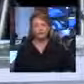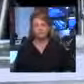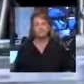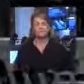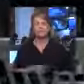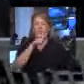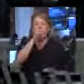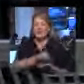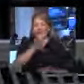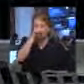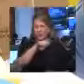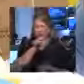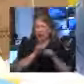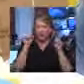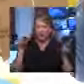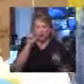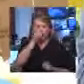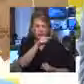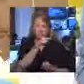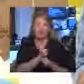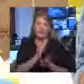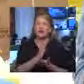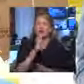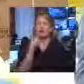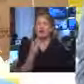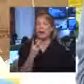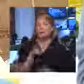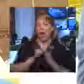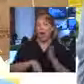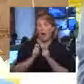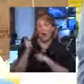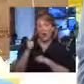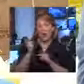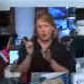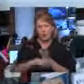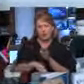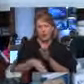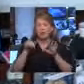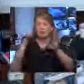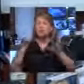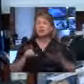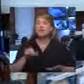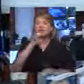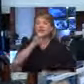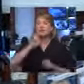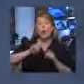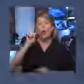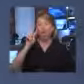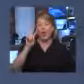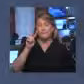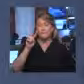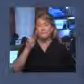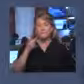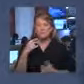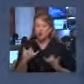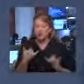בבית הדפוס הזה באשקלון, מאיר נמצא כבר שנתיים. הארנונה שהוא משלם לא זולה, כ-6,300 שקלים בחודשיים.